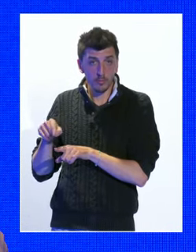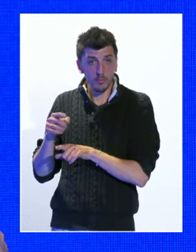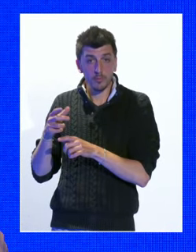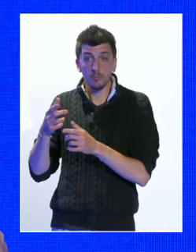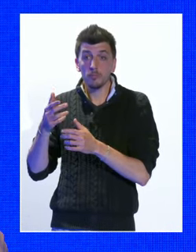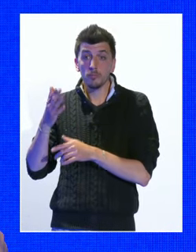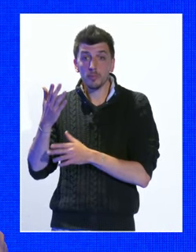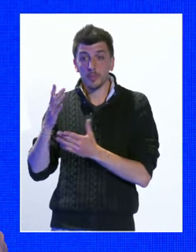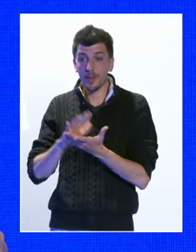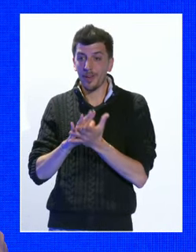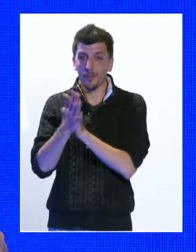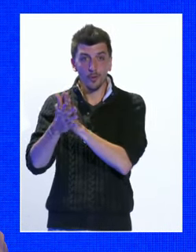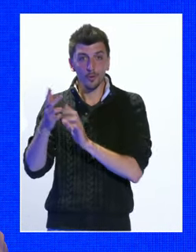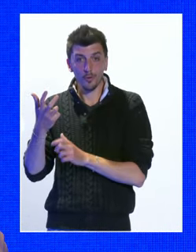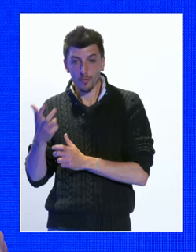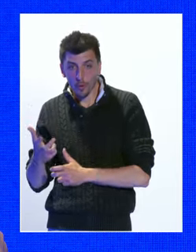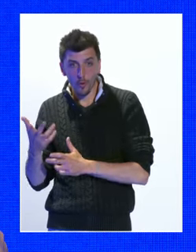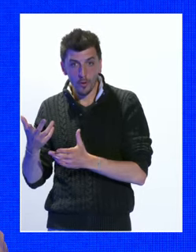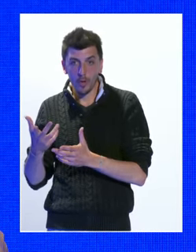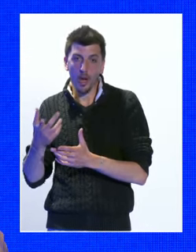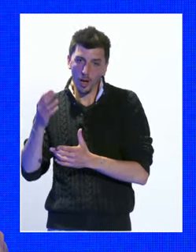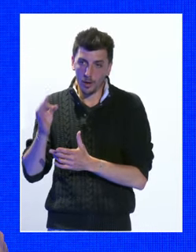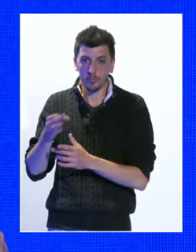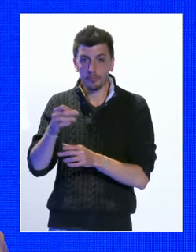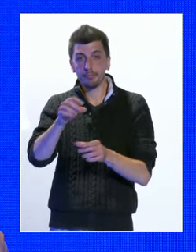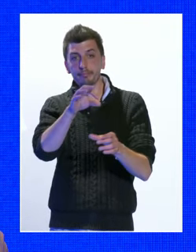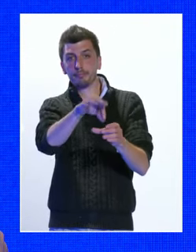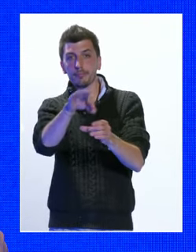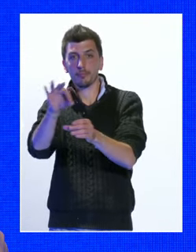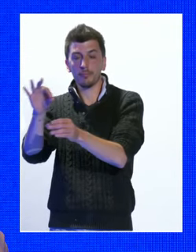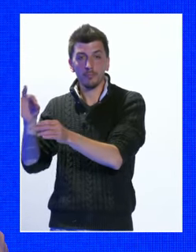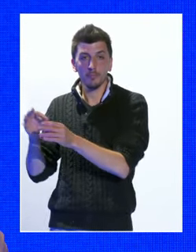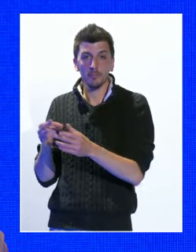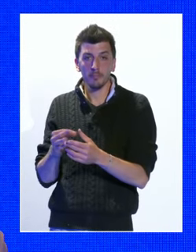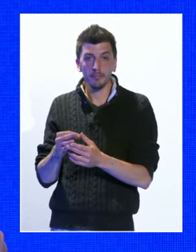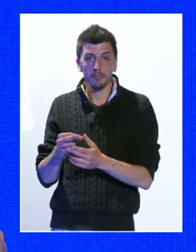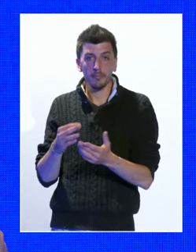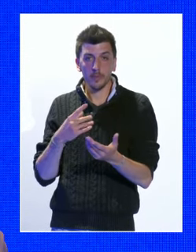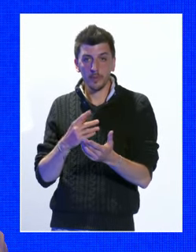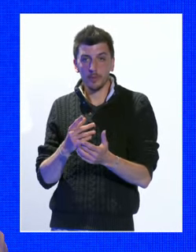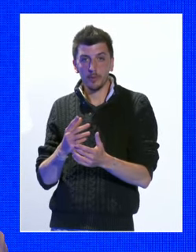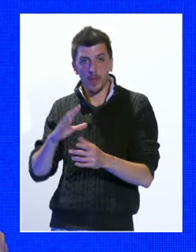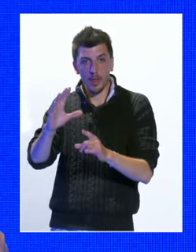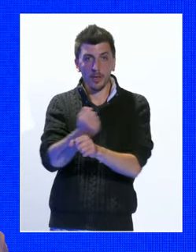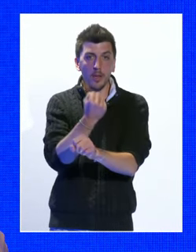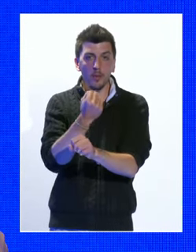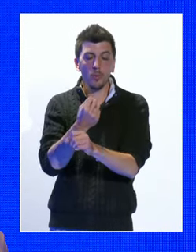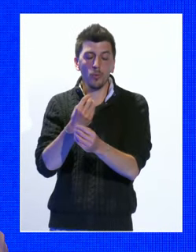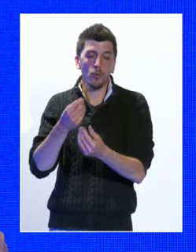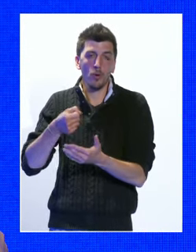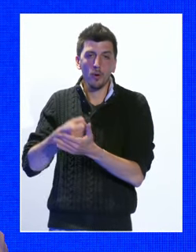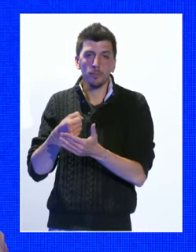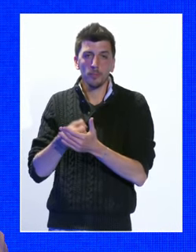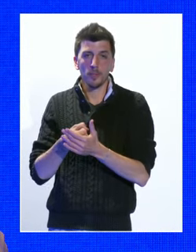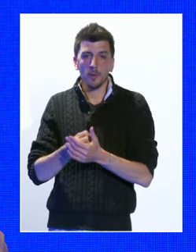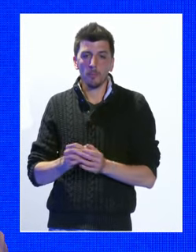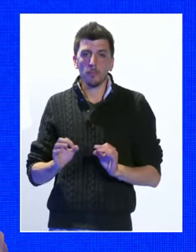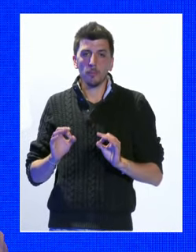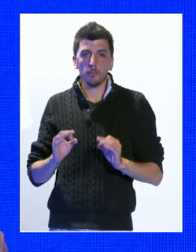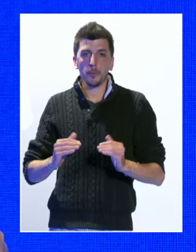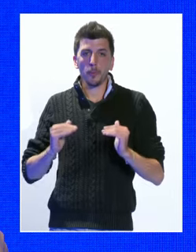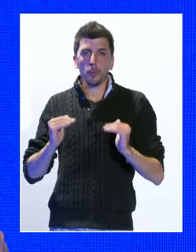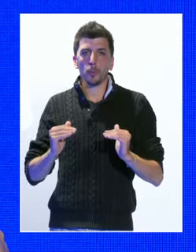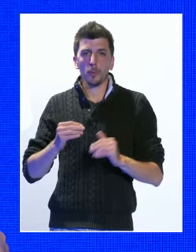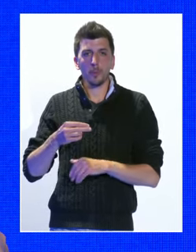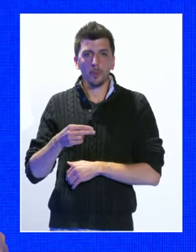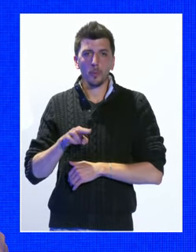voudraient cette évolution échec et mat, ou au moins patte, comme on dit aux échecs, quand on ne peut plus bouger ses pièces. Mais on n'a pas